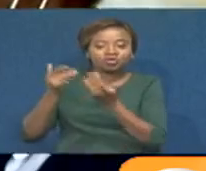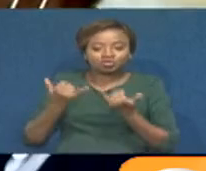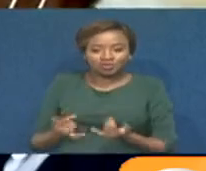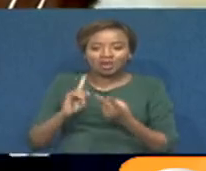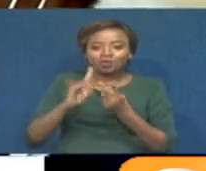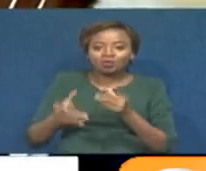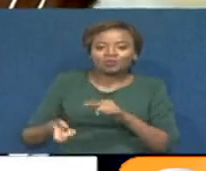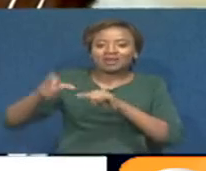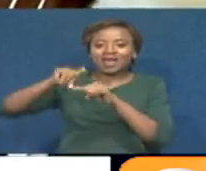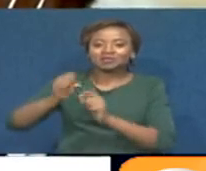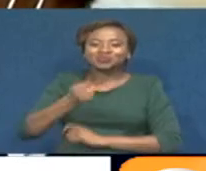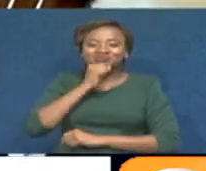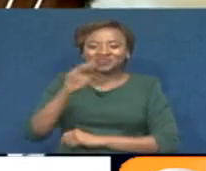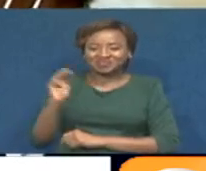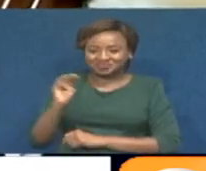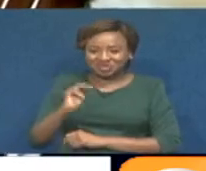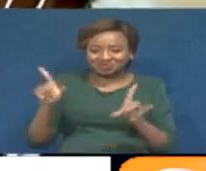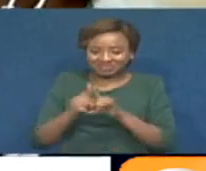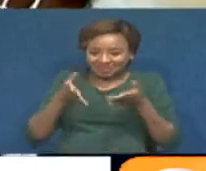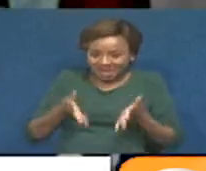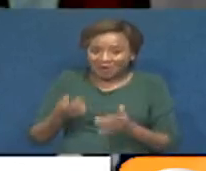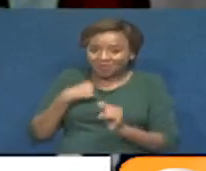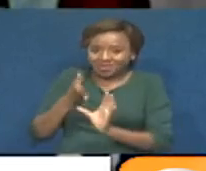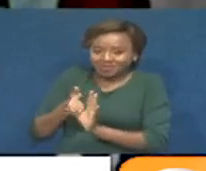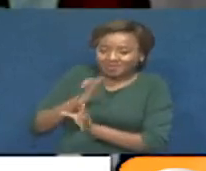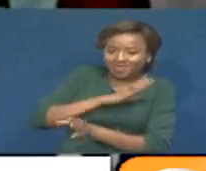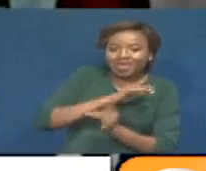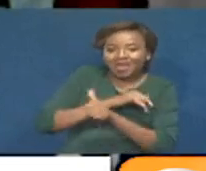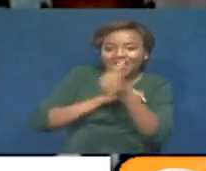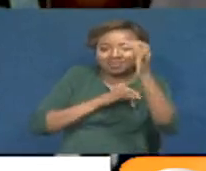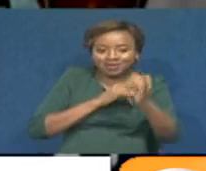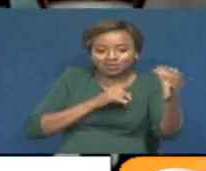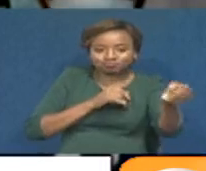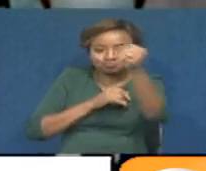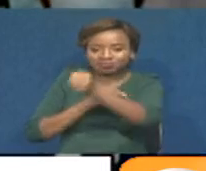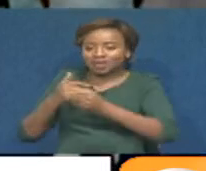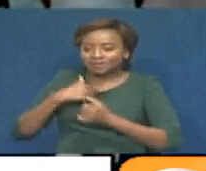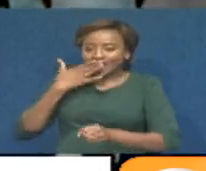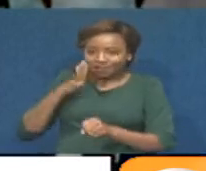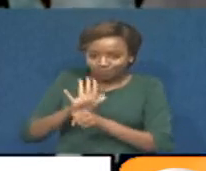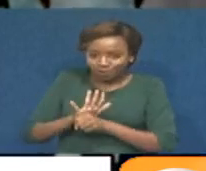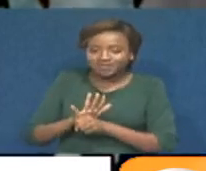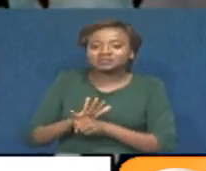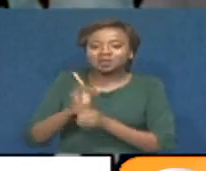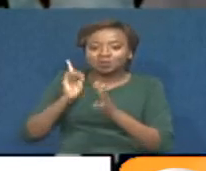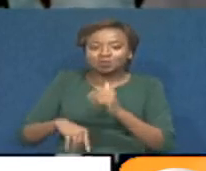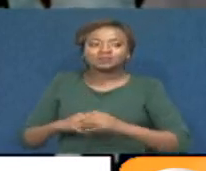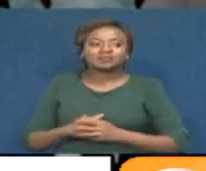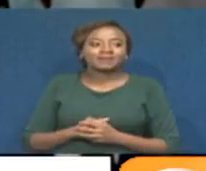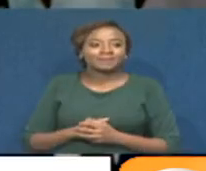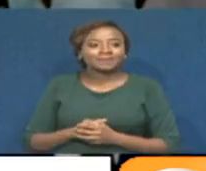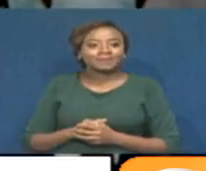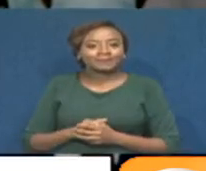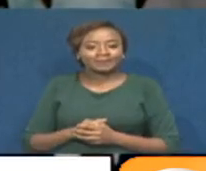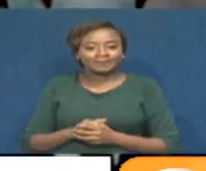50 million. And as I exit, na wale ambao watakuja wajipange, I commit today that